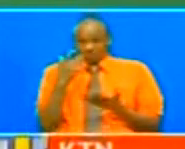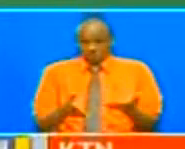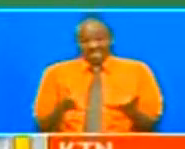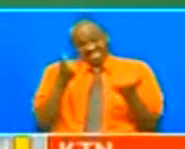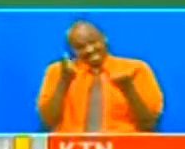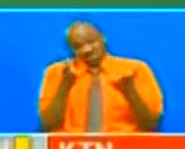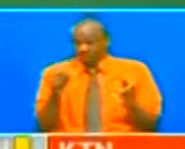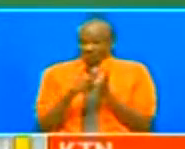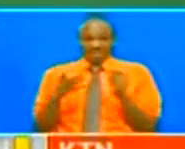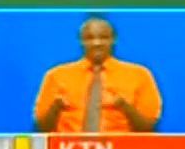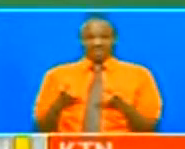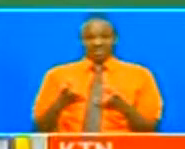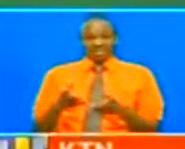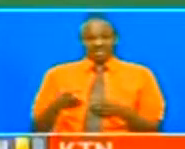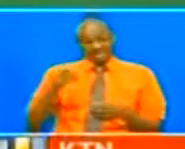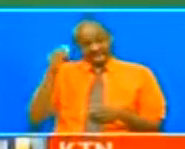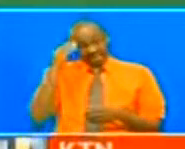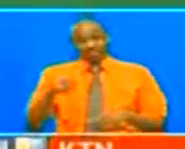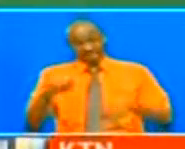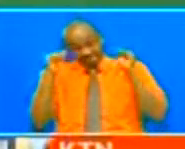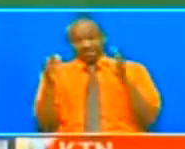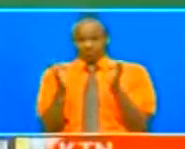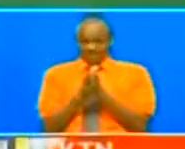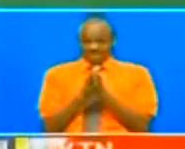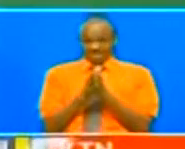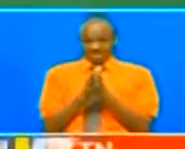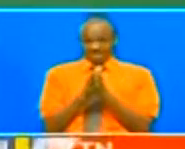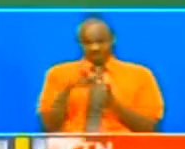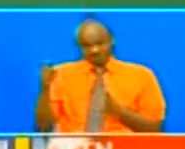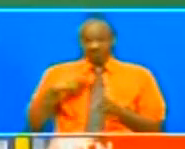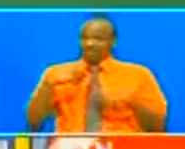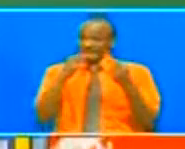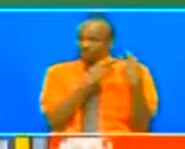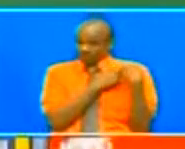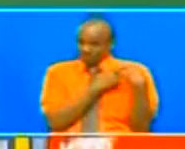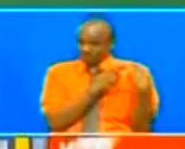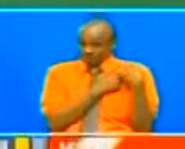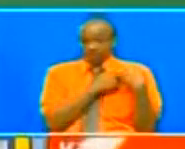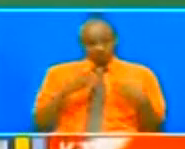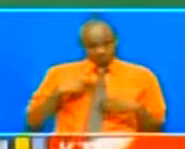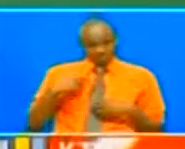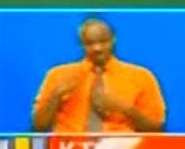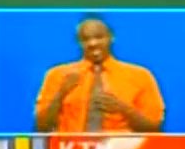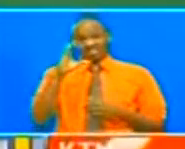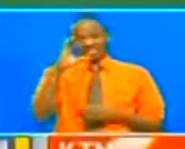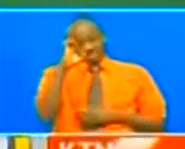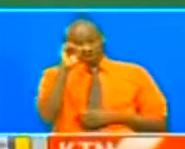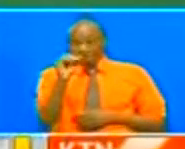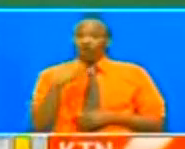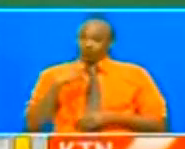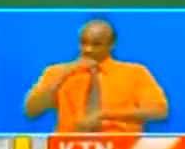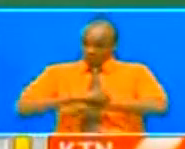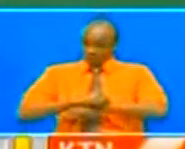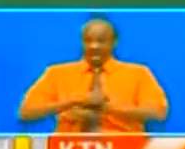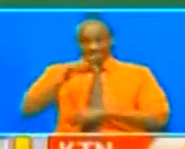principals and the teachers the mandate to be CEOs of their schools